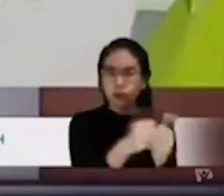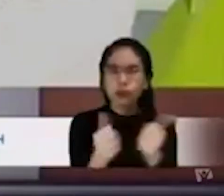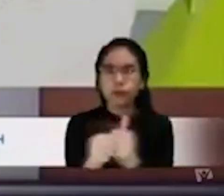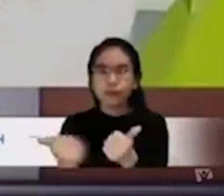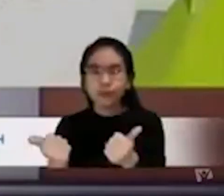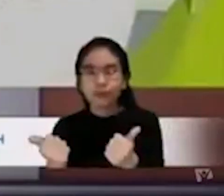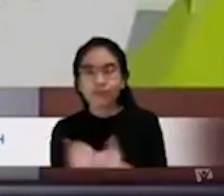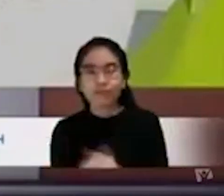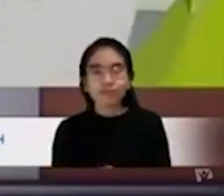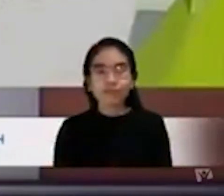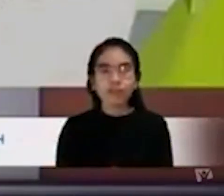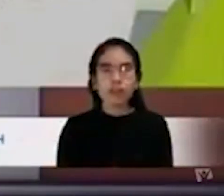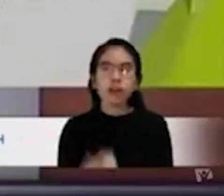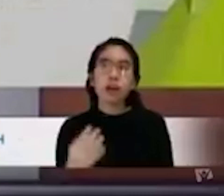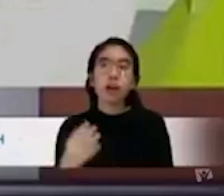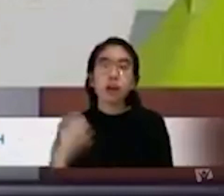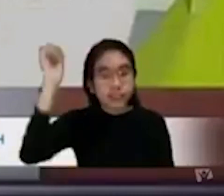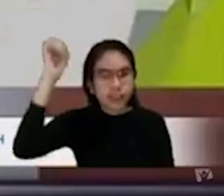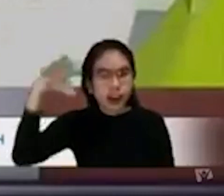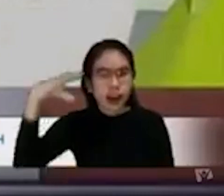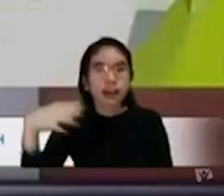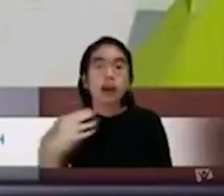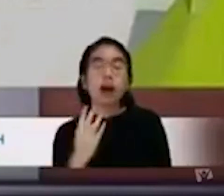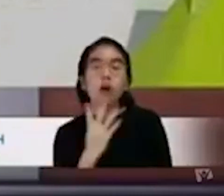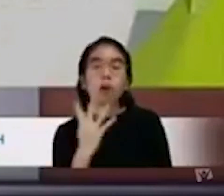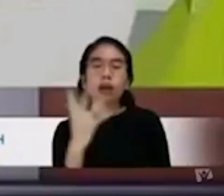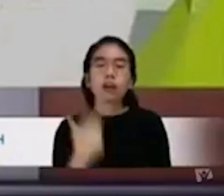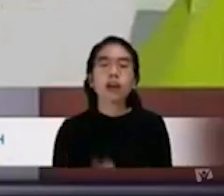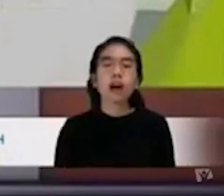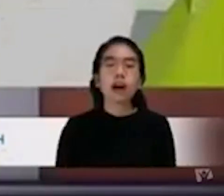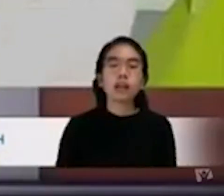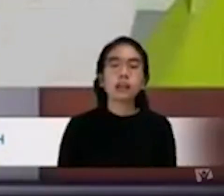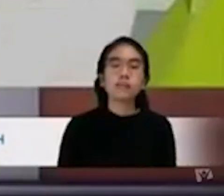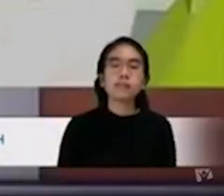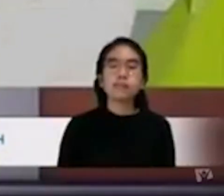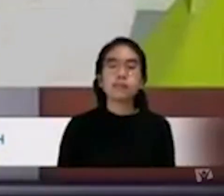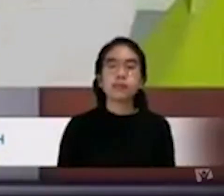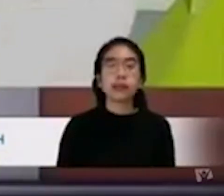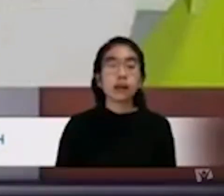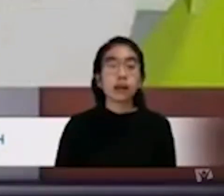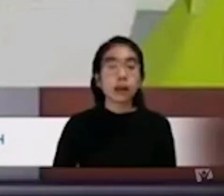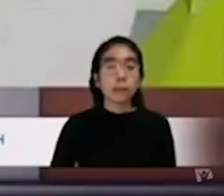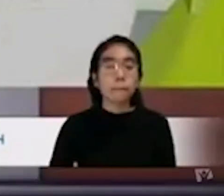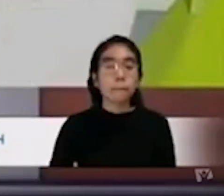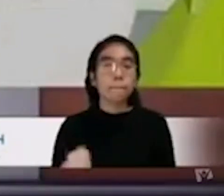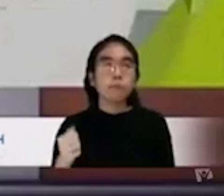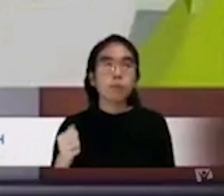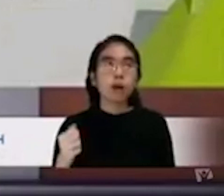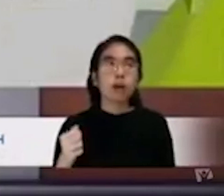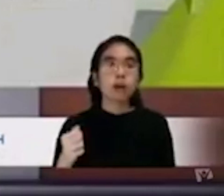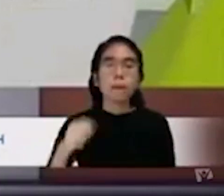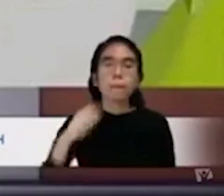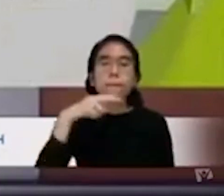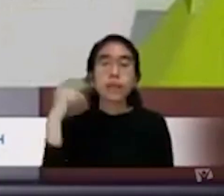Lalu cahaya juga membentuk persepsi. Cahaya dapat menciptakan nuansa dan karakter ruang yang